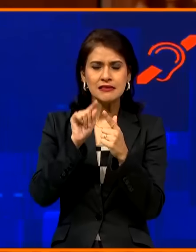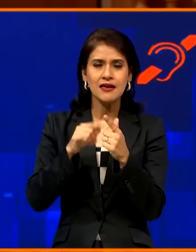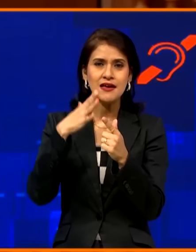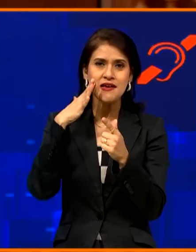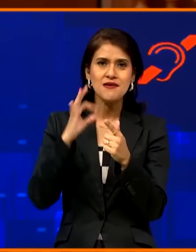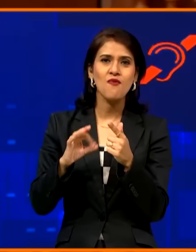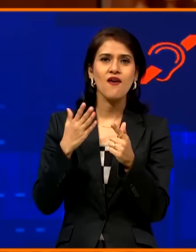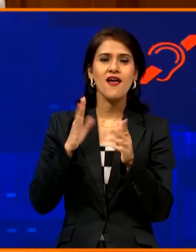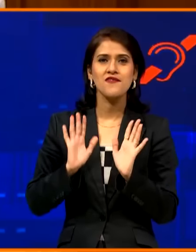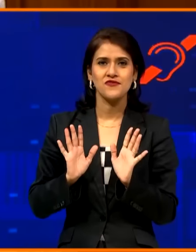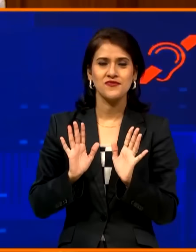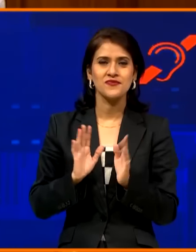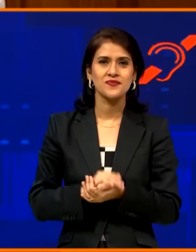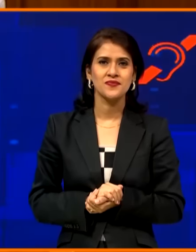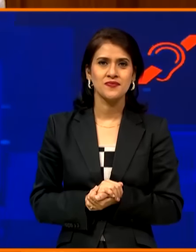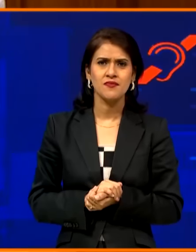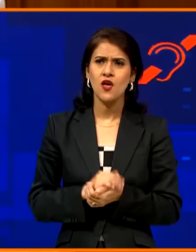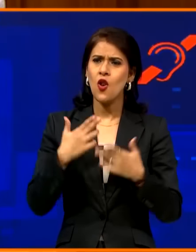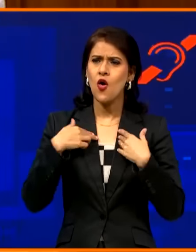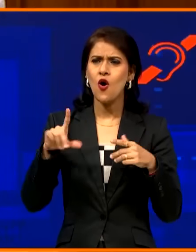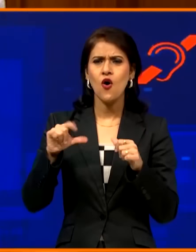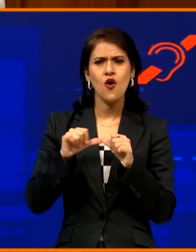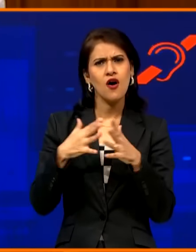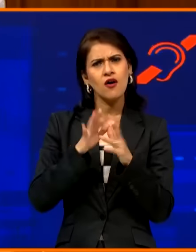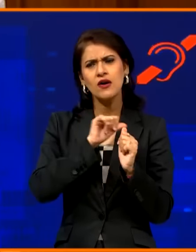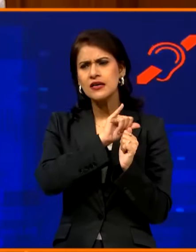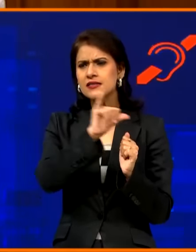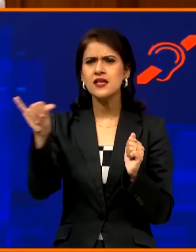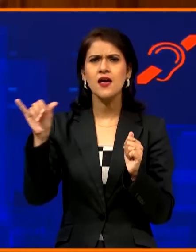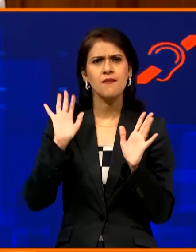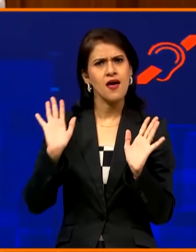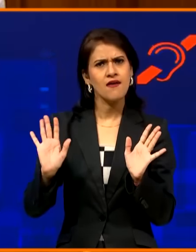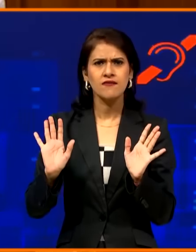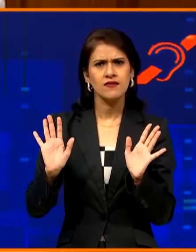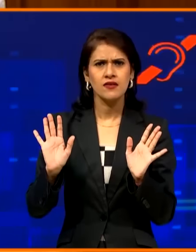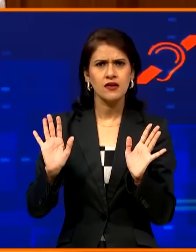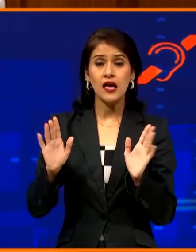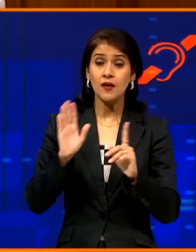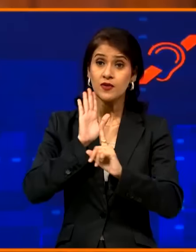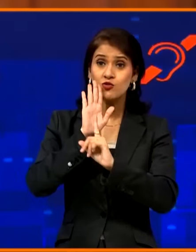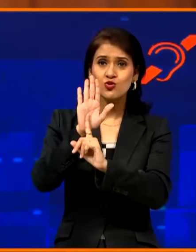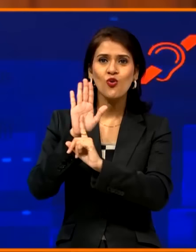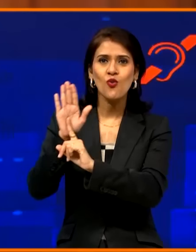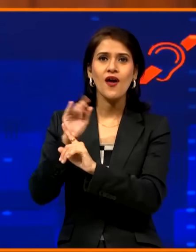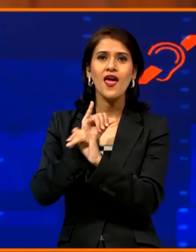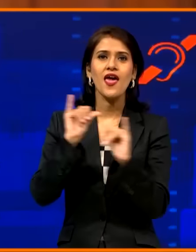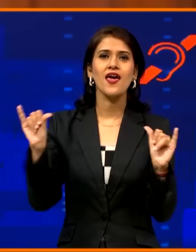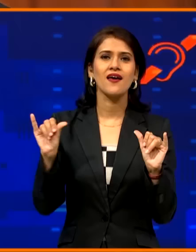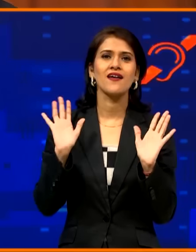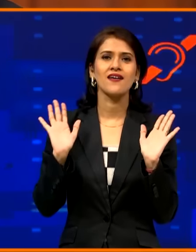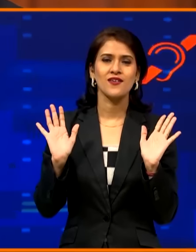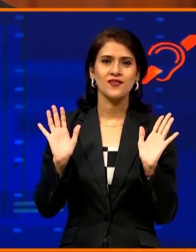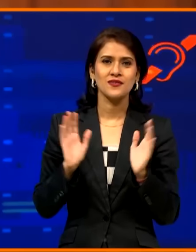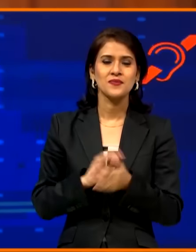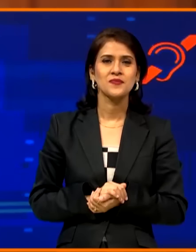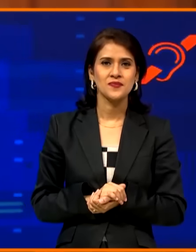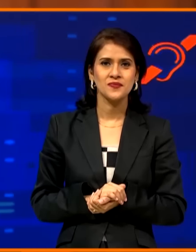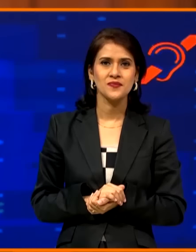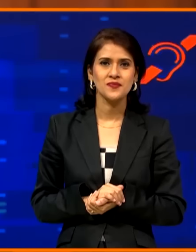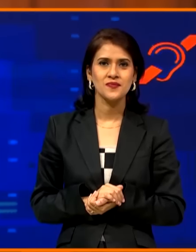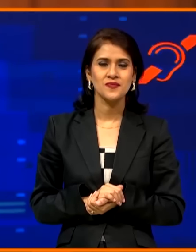इंपॉर्टेंट चीज है कानून तो सबके लिए बराबर है व बराबर होना चाहिए उसको दिखना भी चाहिए देखिए आपको लगा कि